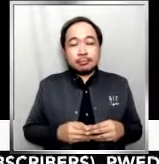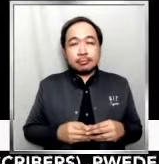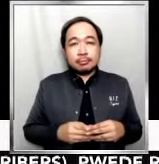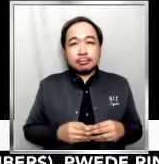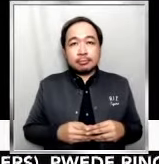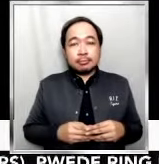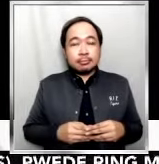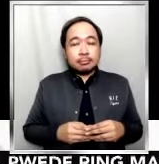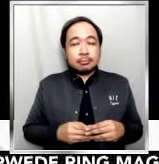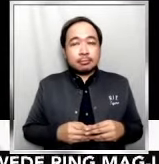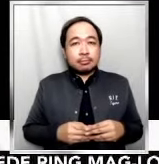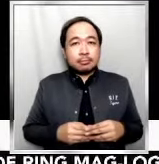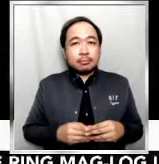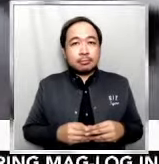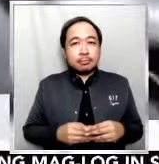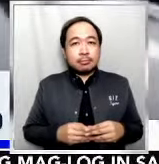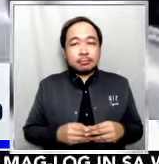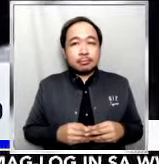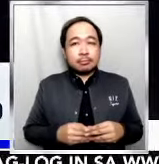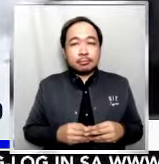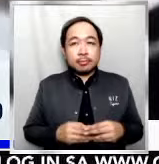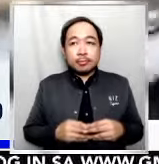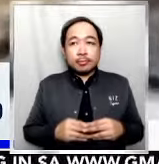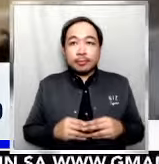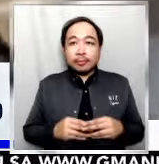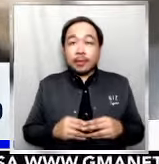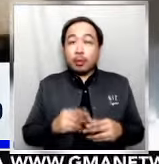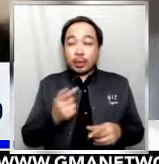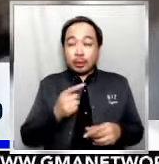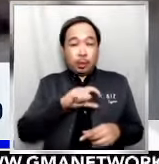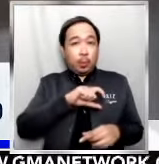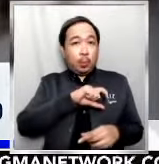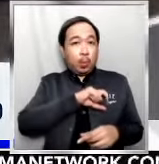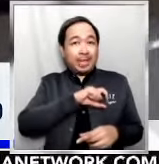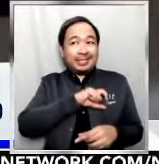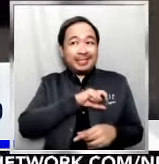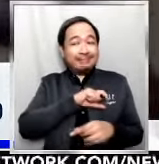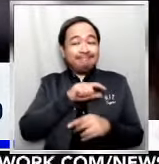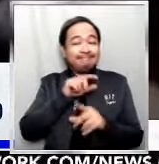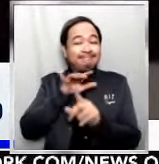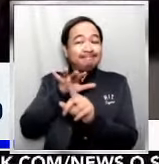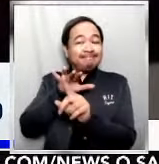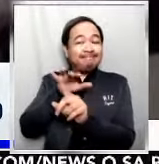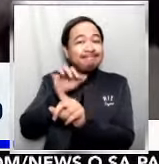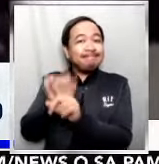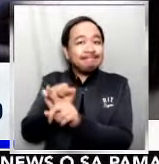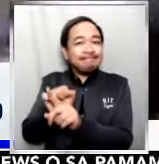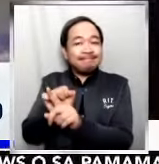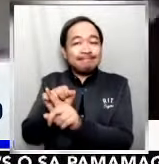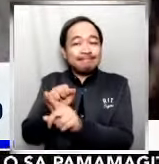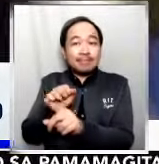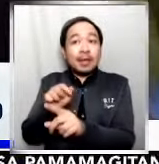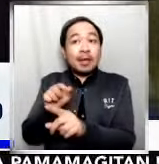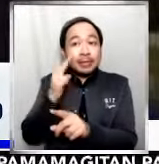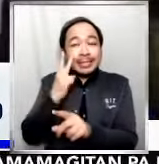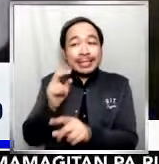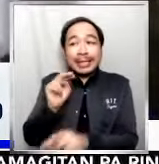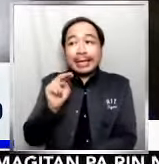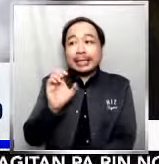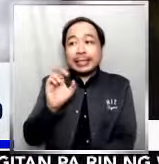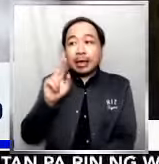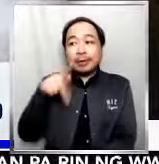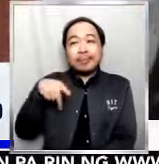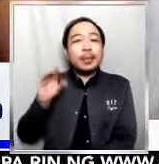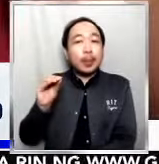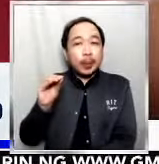Go. Nang makumpirma ng mga operatiba ng Regional Special Operations Group ng NCRPO ang kanilang katransaksyon, agad